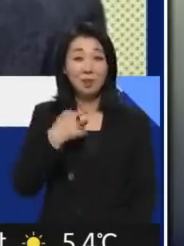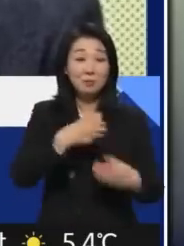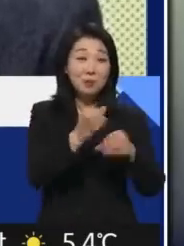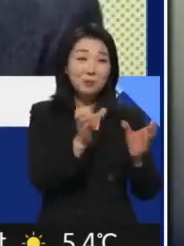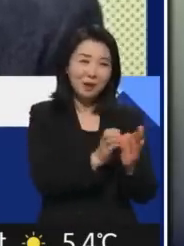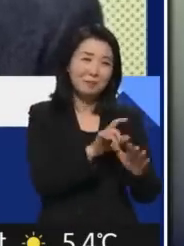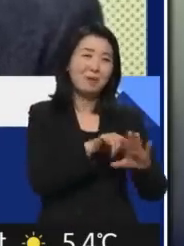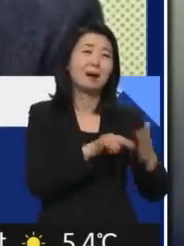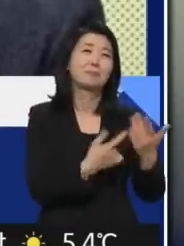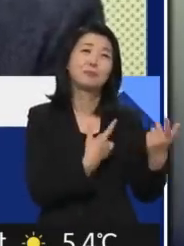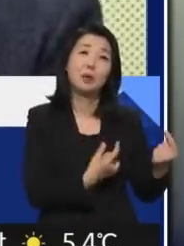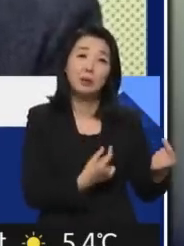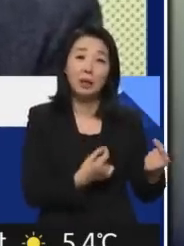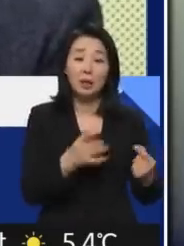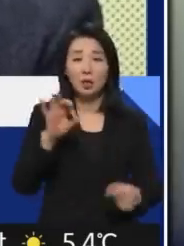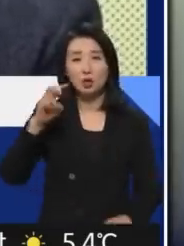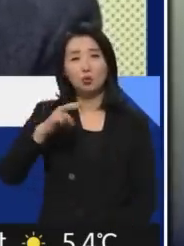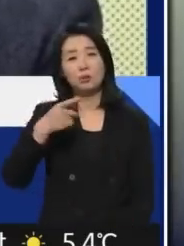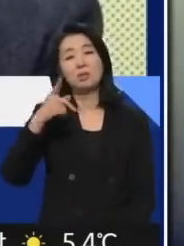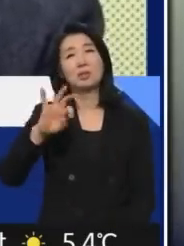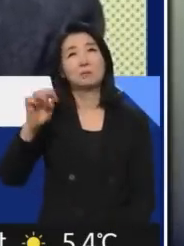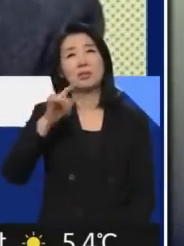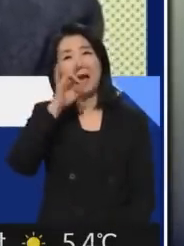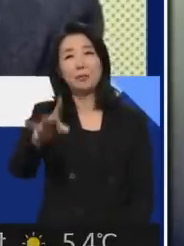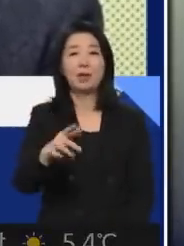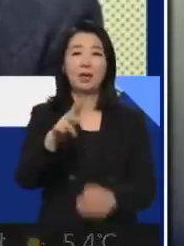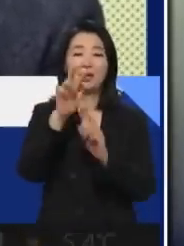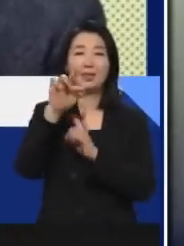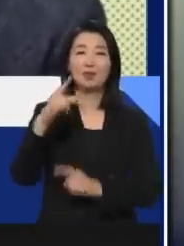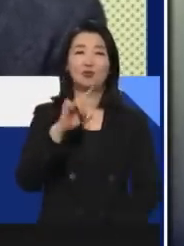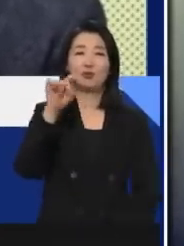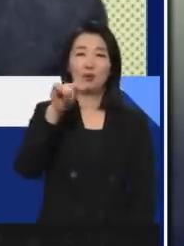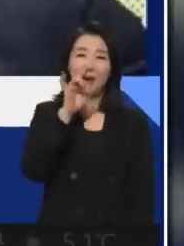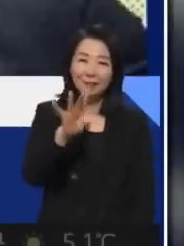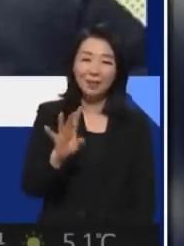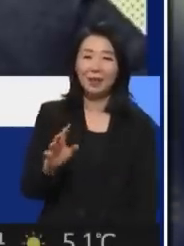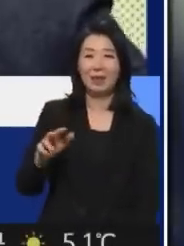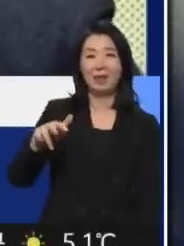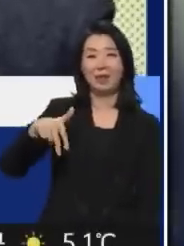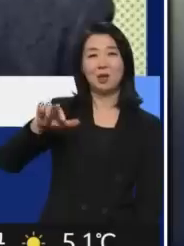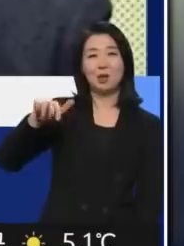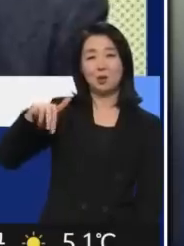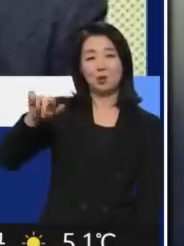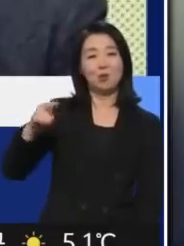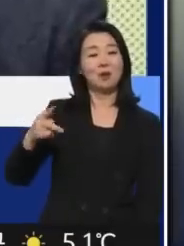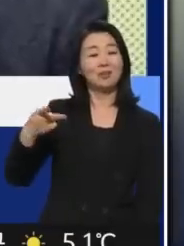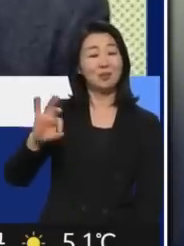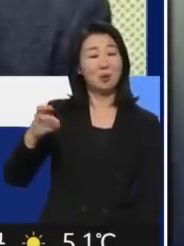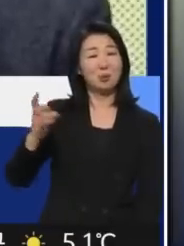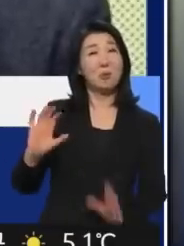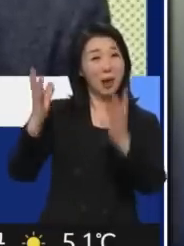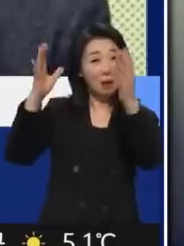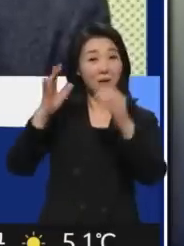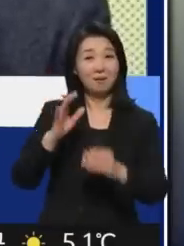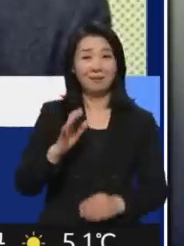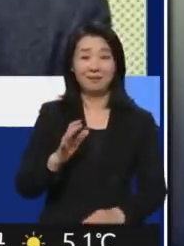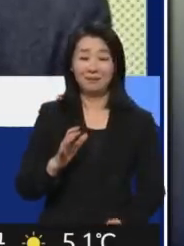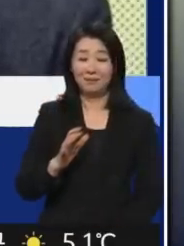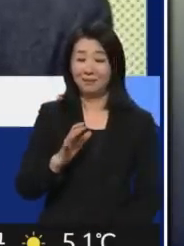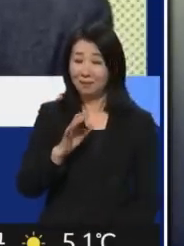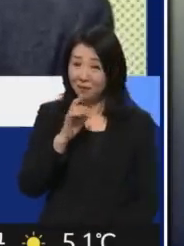것 같습니다. 유승민 되면 안 돼. 이준석 안 돼. 권성동 환영. 사실 그 환영까지는 뭐 그렇지만